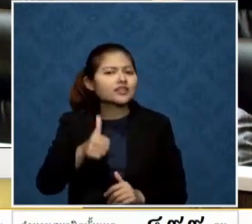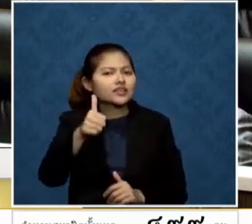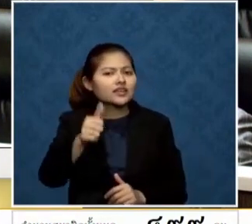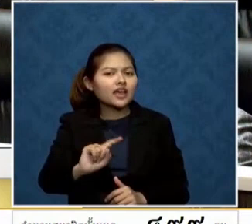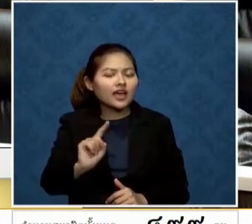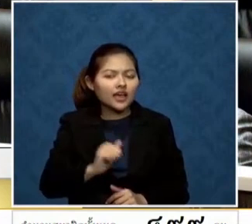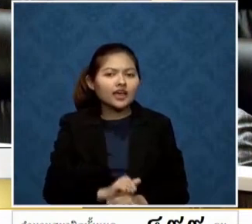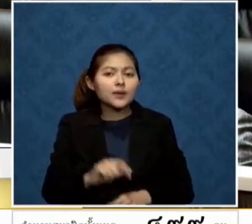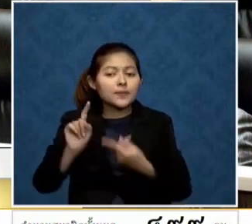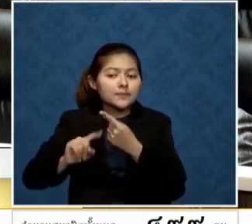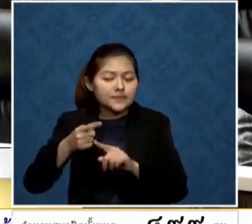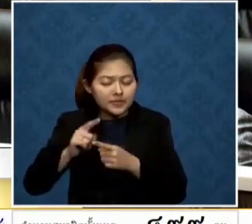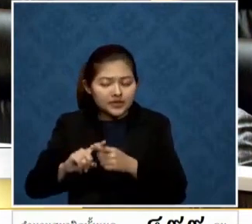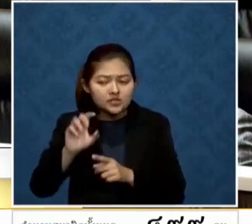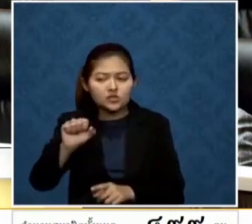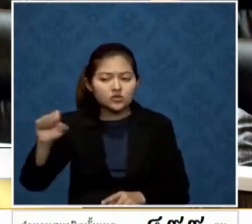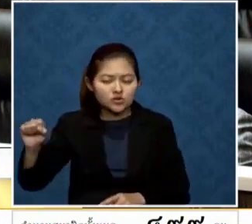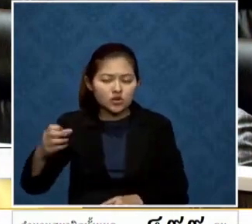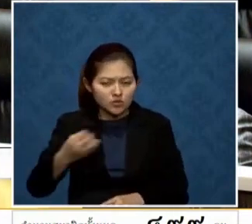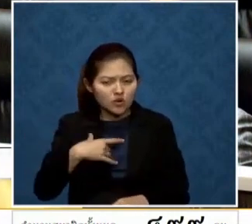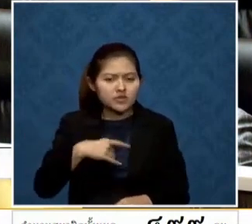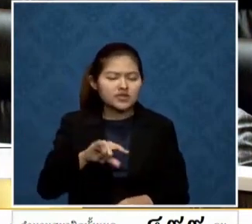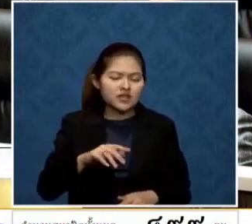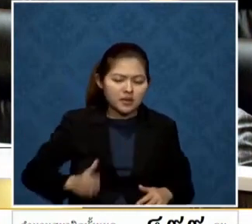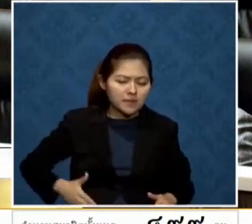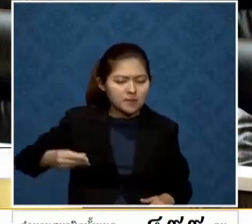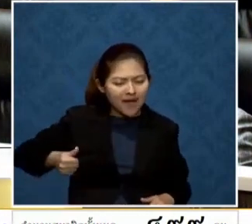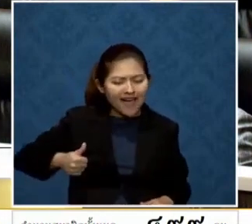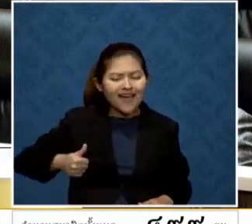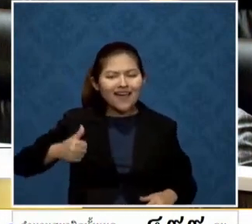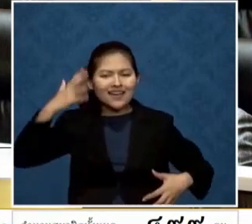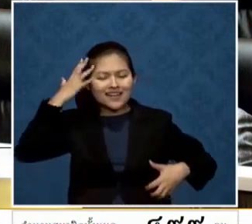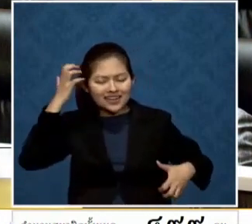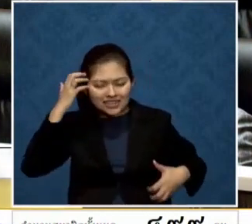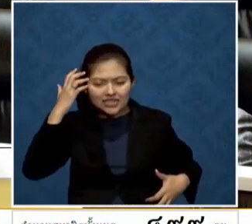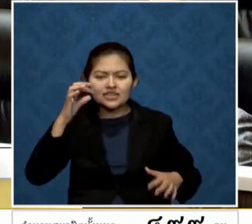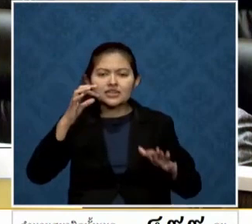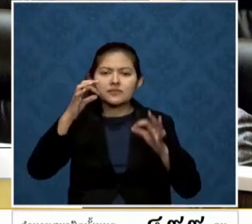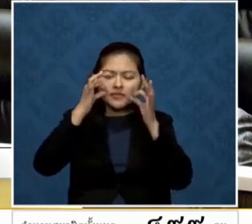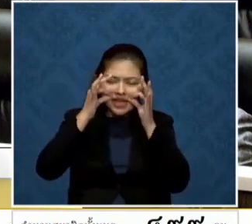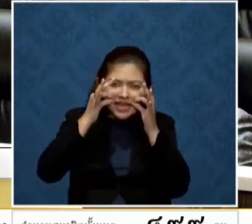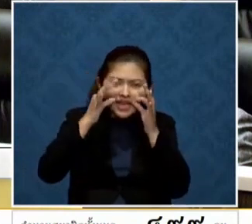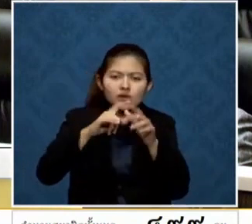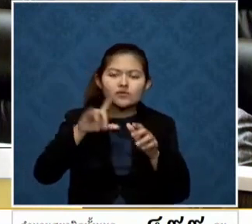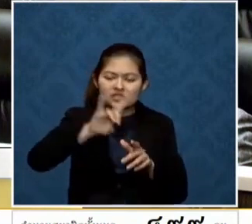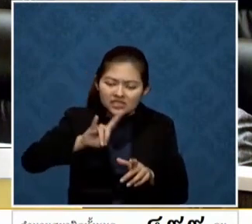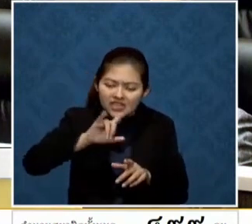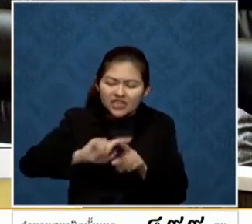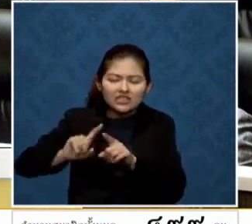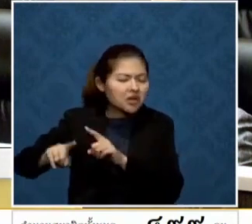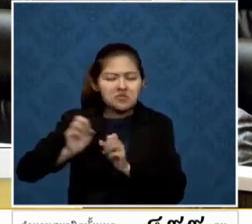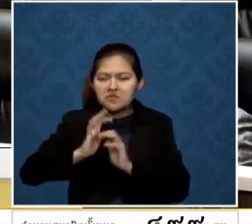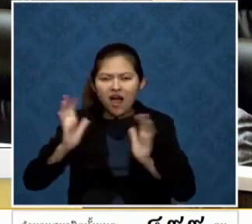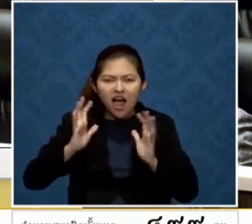ท่านเพื่อนสมาชิกหลายท่านพูดมาแล้วมันจะไม่ได้มีแค่ลิงมีทั้งหมาเรื่องหมาแมวจรจัดเรื่องลิงเรื่องสัตว์อะไรต่อมิอะไรเต็มไป